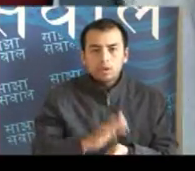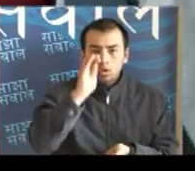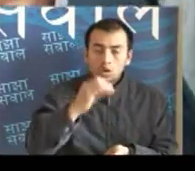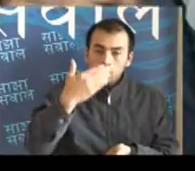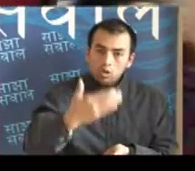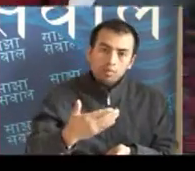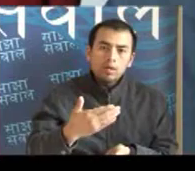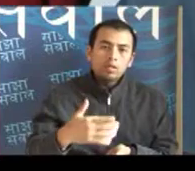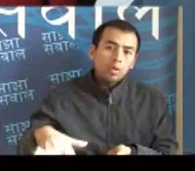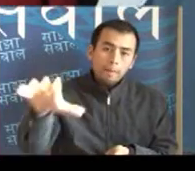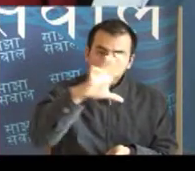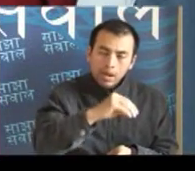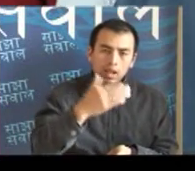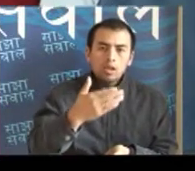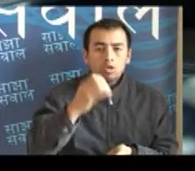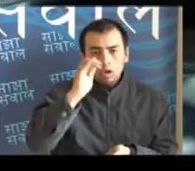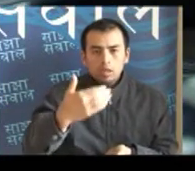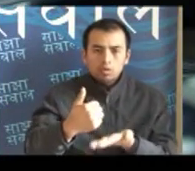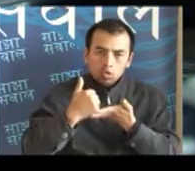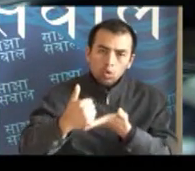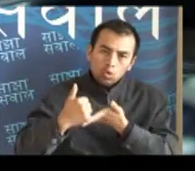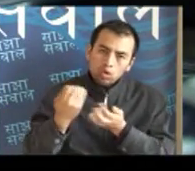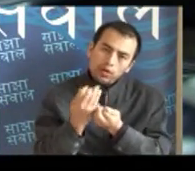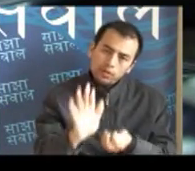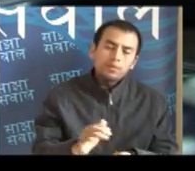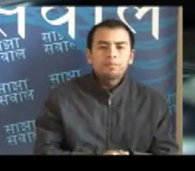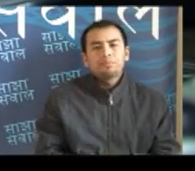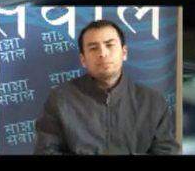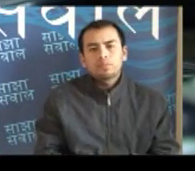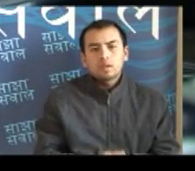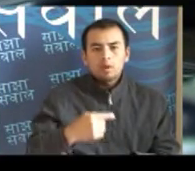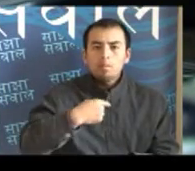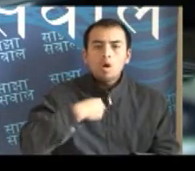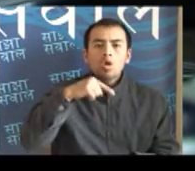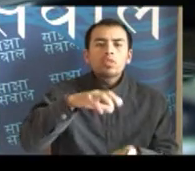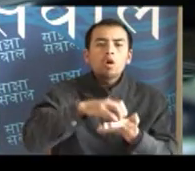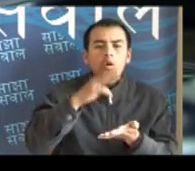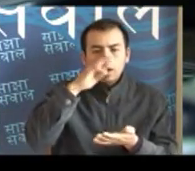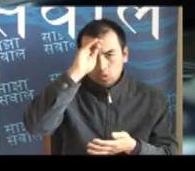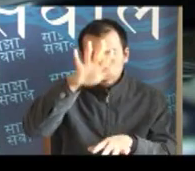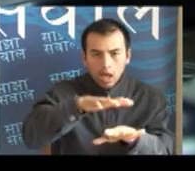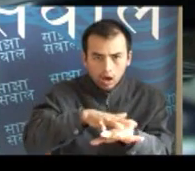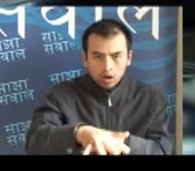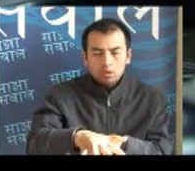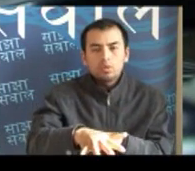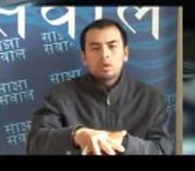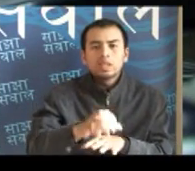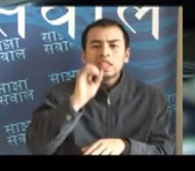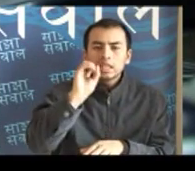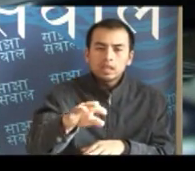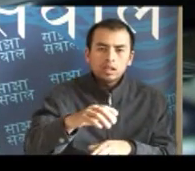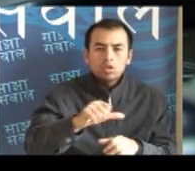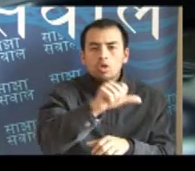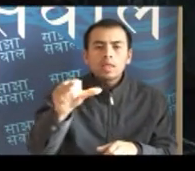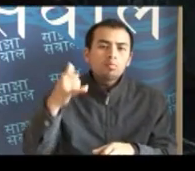सकभर जे जति उहाँहरूले सक्नुहुन्छ उहाँहरूले सकेको चाहिँ गरिरहनु भएको छ। म यहाँ इन्फर्मेसनहरू दिने